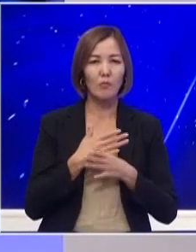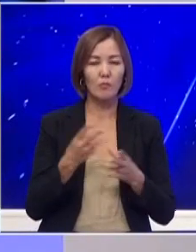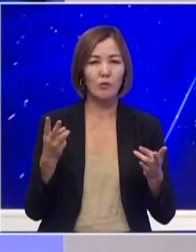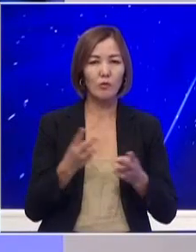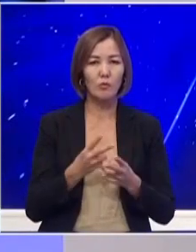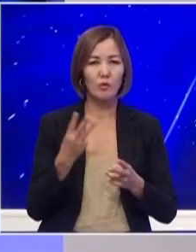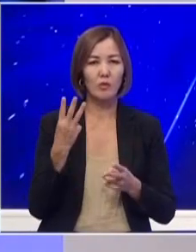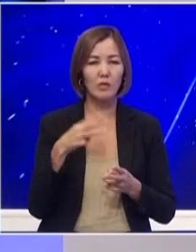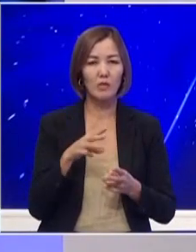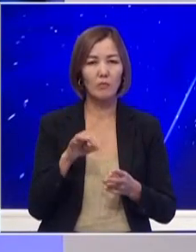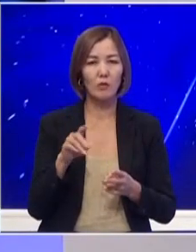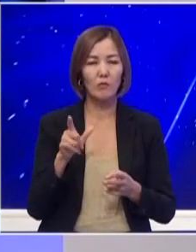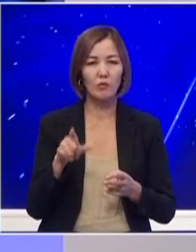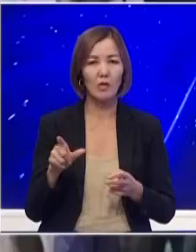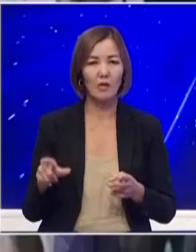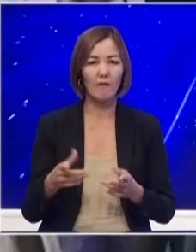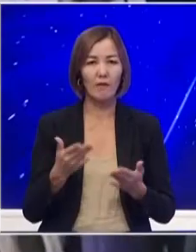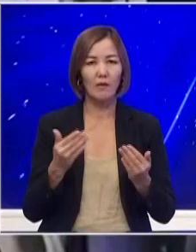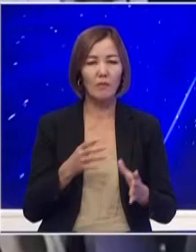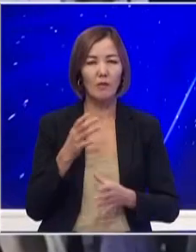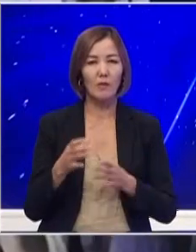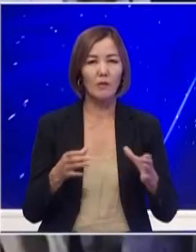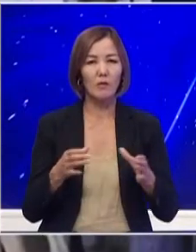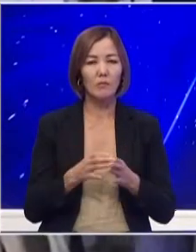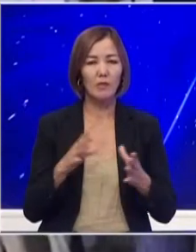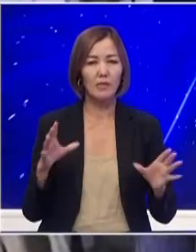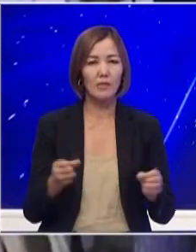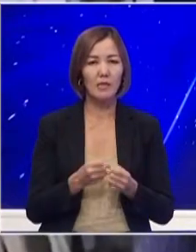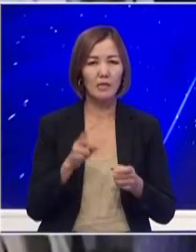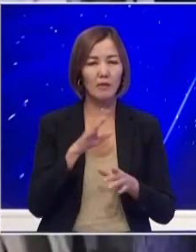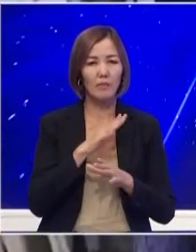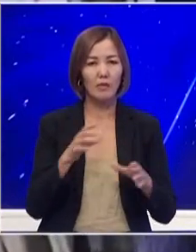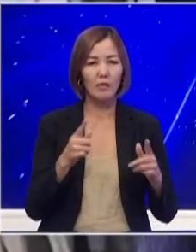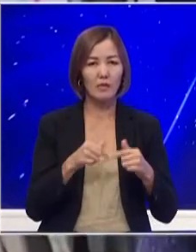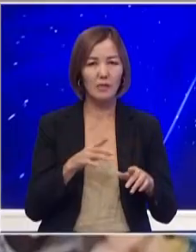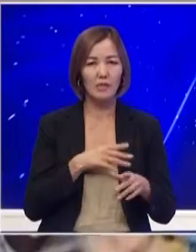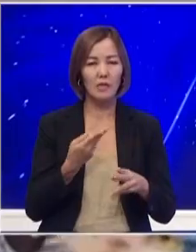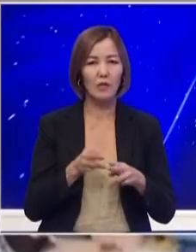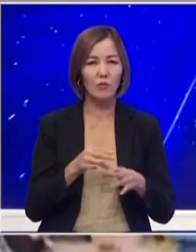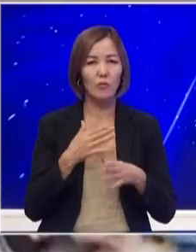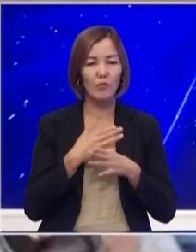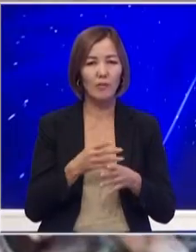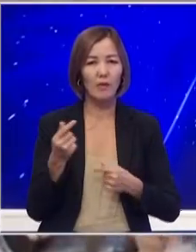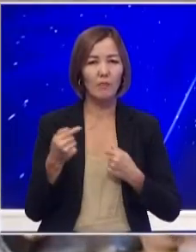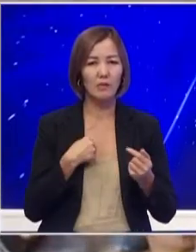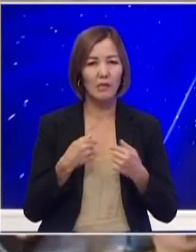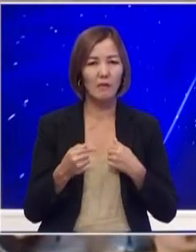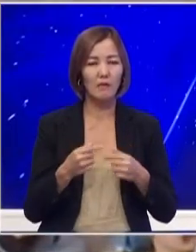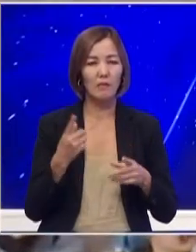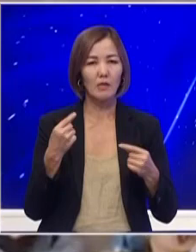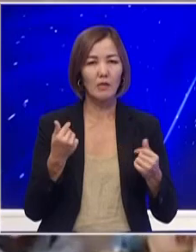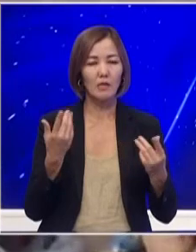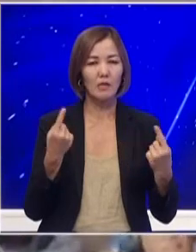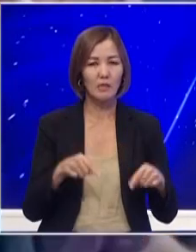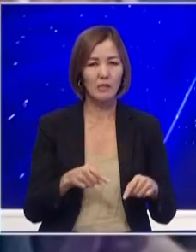порядка 30 миллионов человек. Это данные Международного комитета спасения неправительственной организации, которая помогает пострадавшим